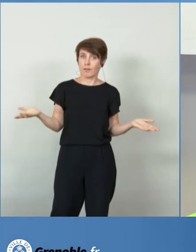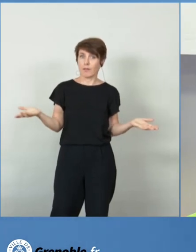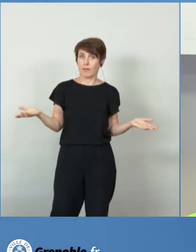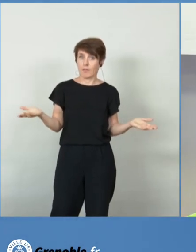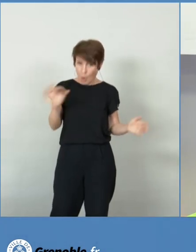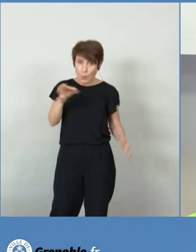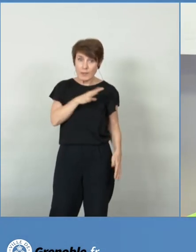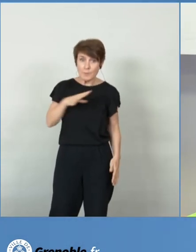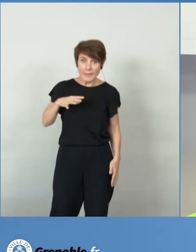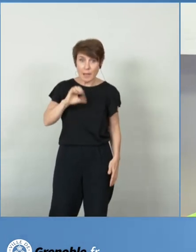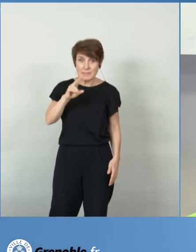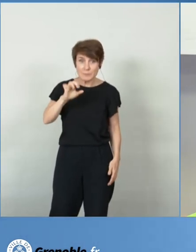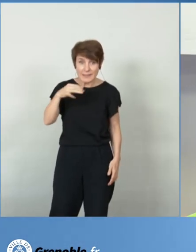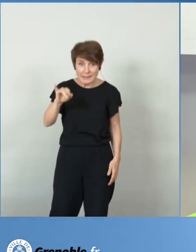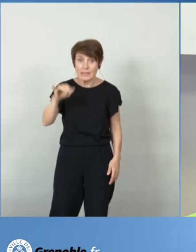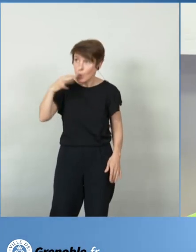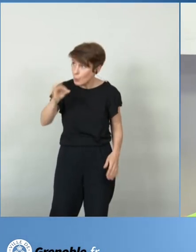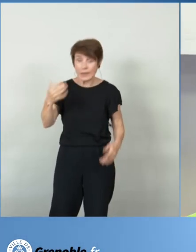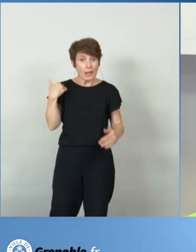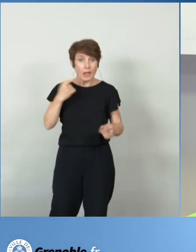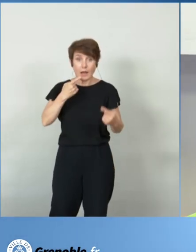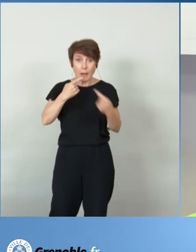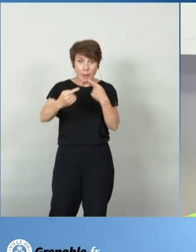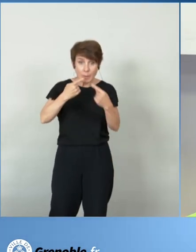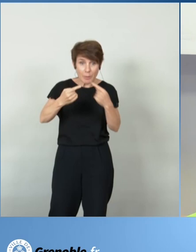oui madame spinny on en a parlé oui oui